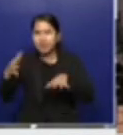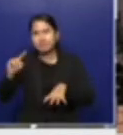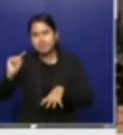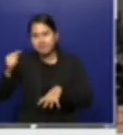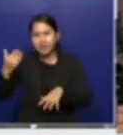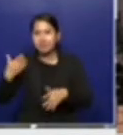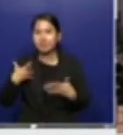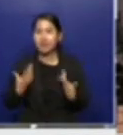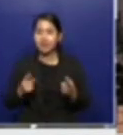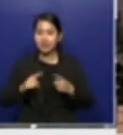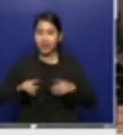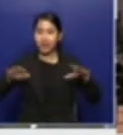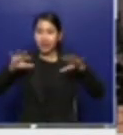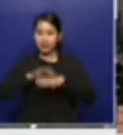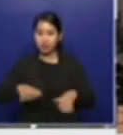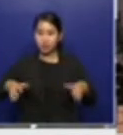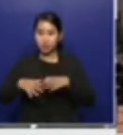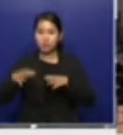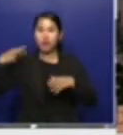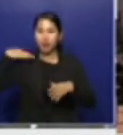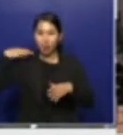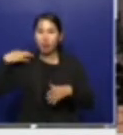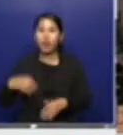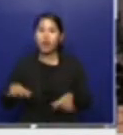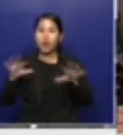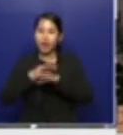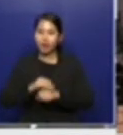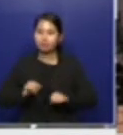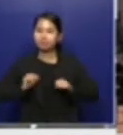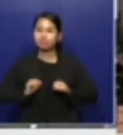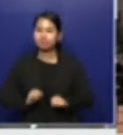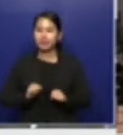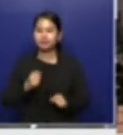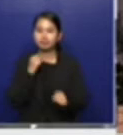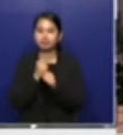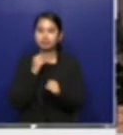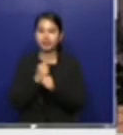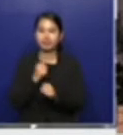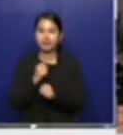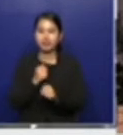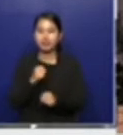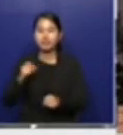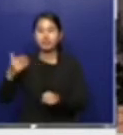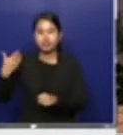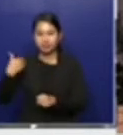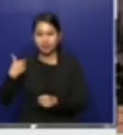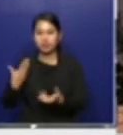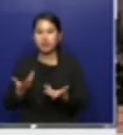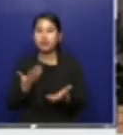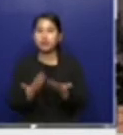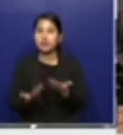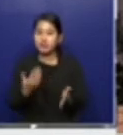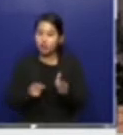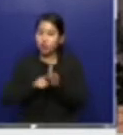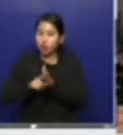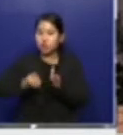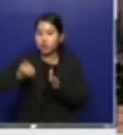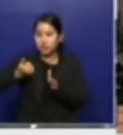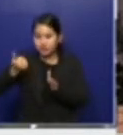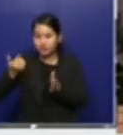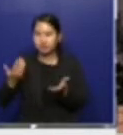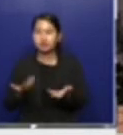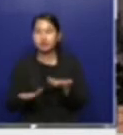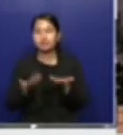ขามีภูมิต้านทานแล้วเนี่ยให้เขามีพละกำลังฮึกเหิมที่จะเติมต่อสู้ถ้ามาอีกหรือจะเป็นโรคที่ใกล้เคียงหรือโรค